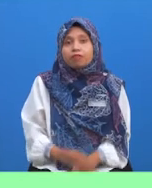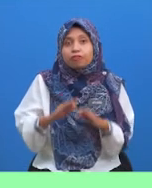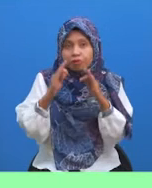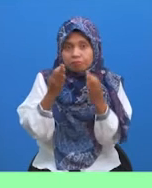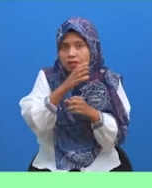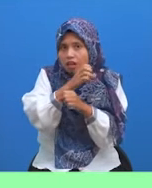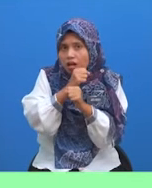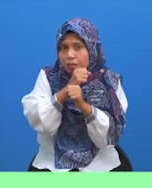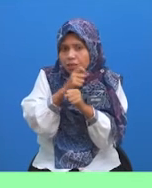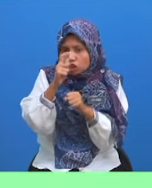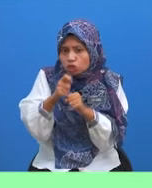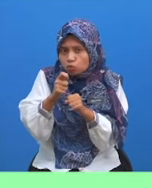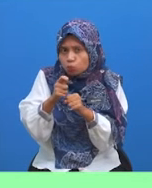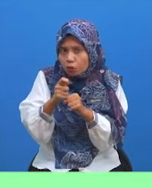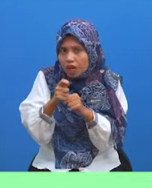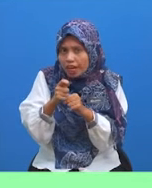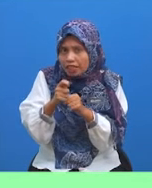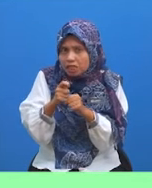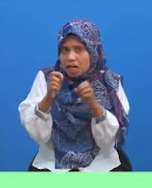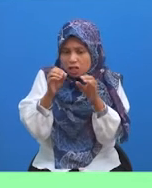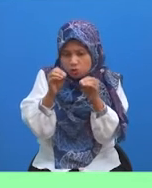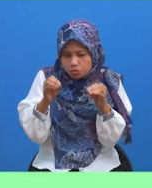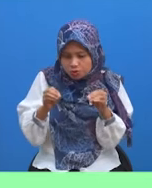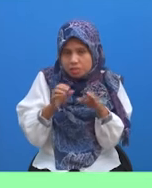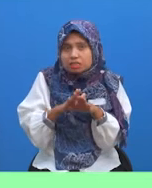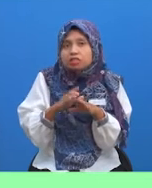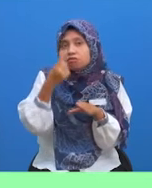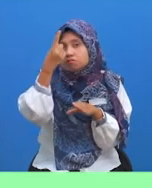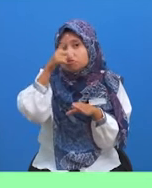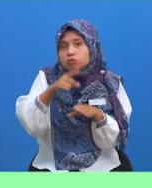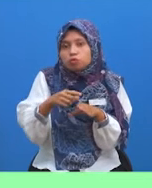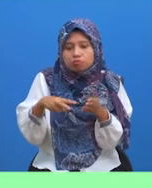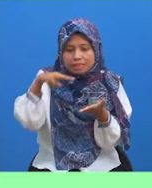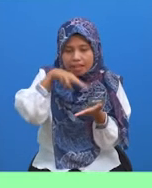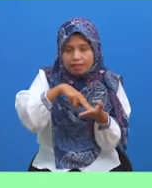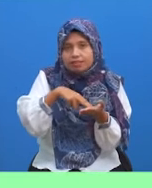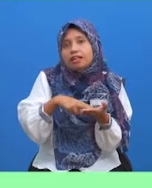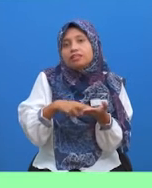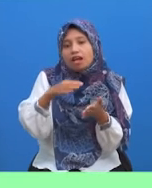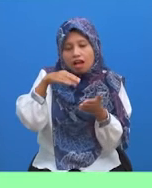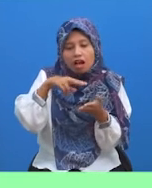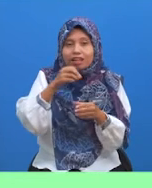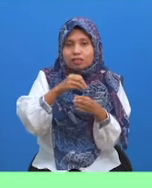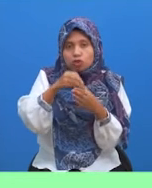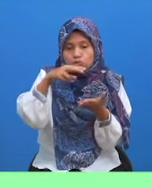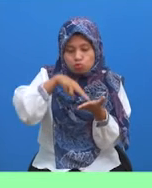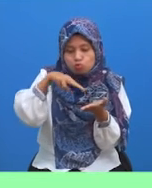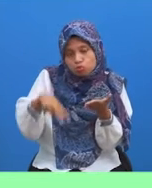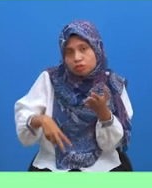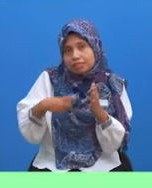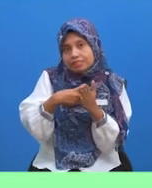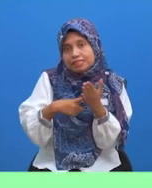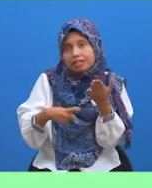Bima dapat menentukan strategi higer sama ada ingin menaikkan atau menurunkan